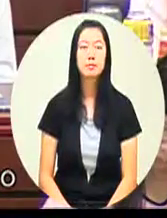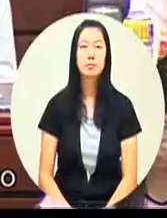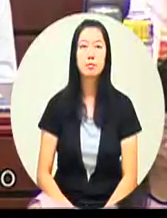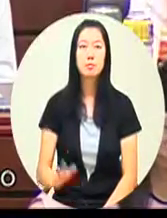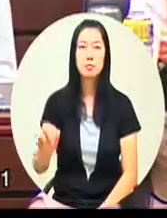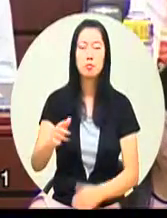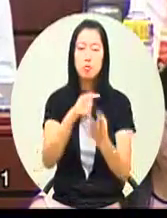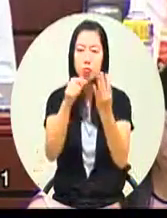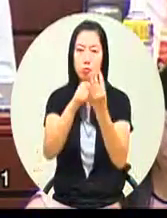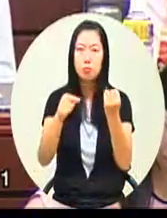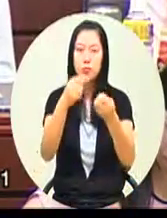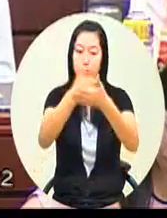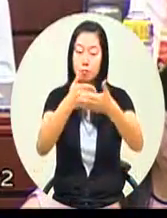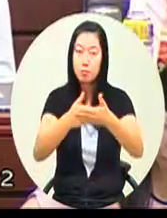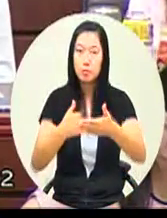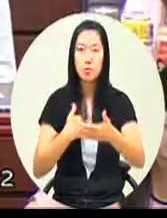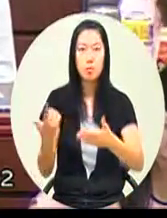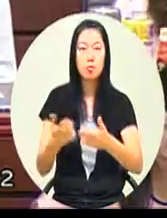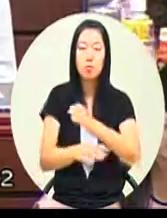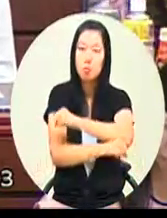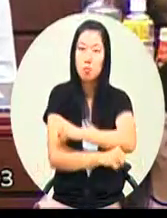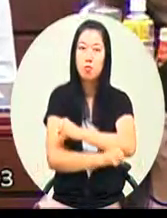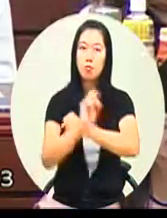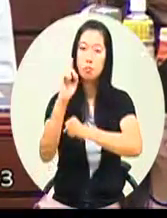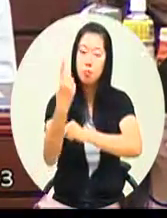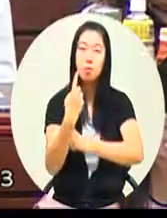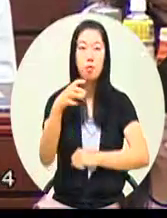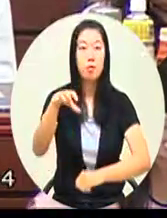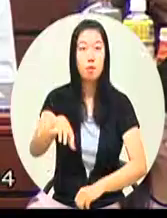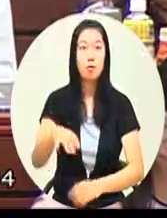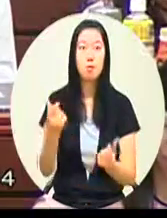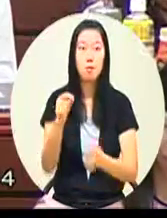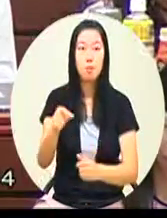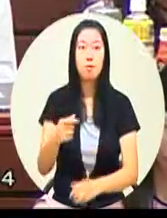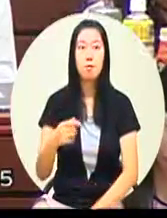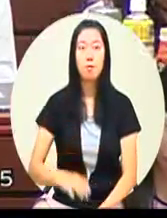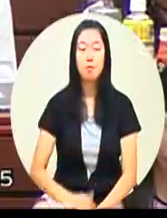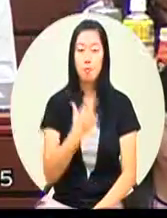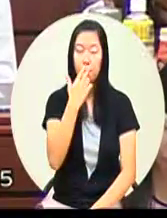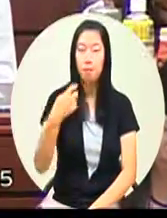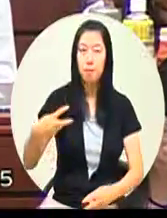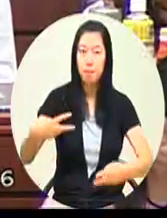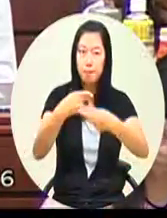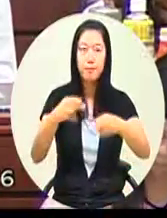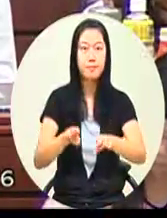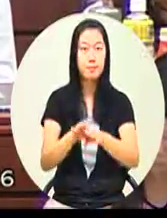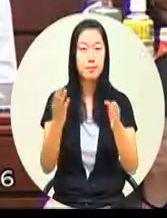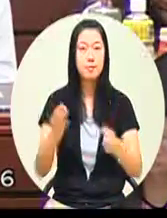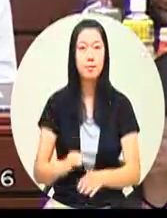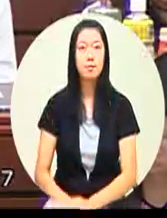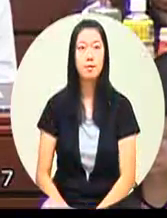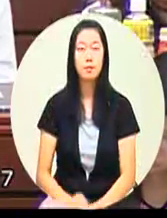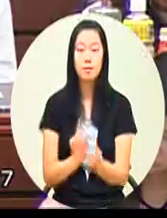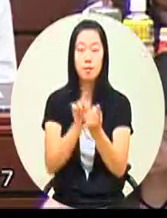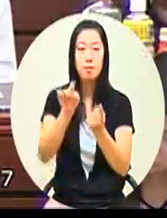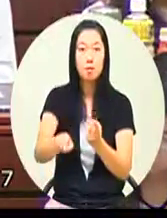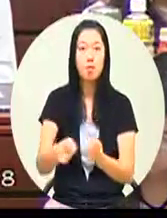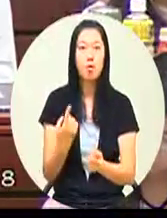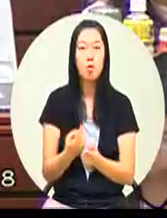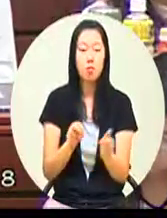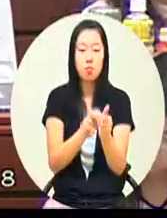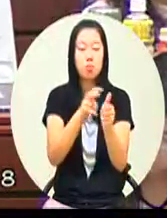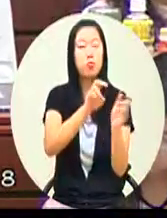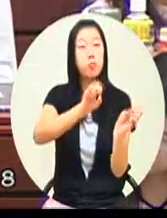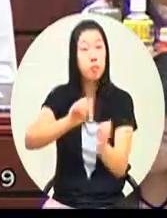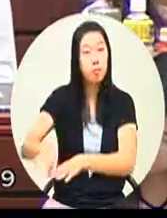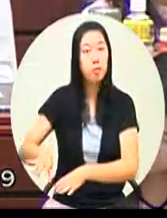们从最基本的源头，刚有提过说啊，从绝育手术开始。 那另外有人是针对如果说有弃养的民众呢，如